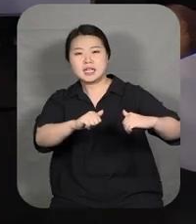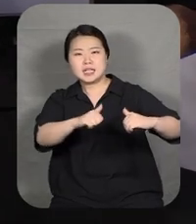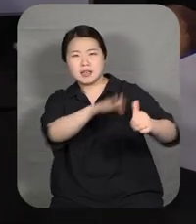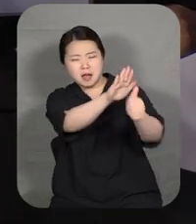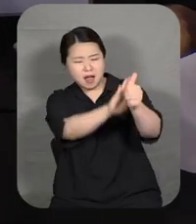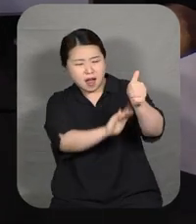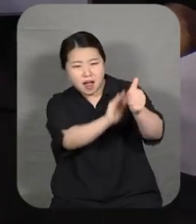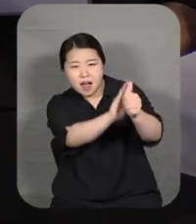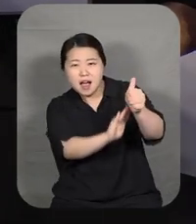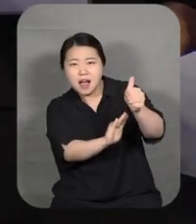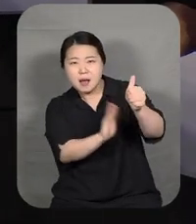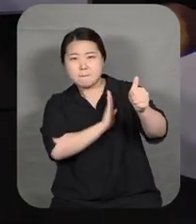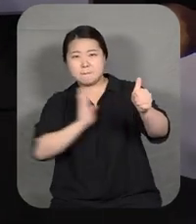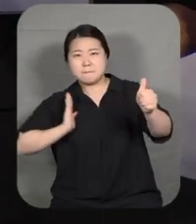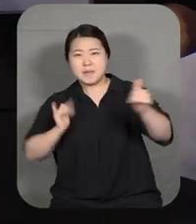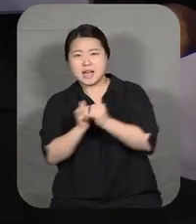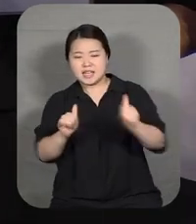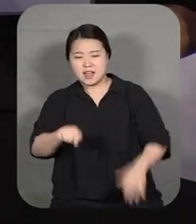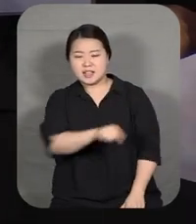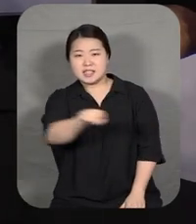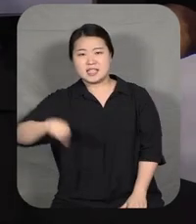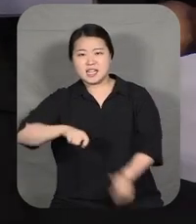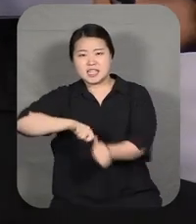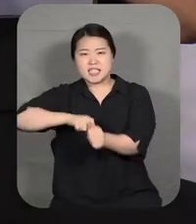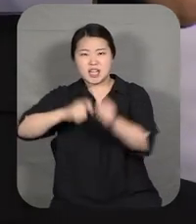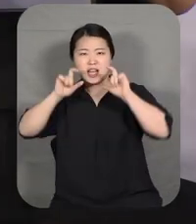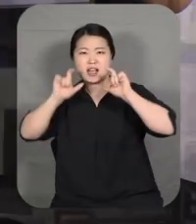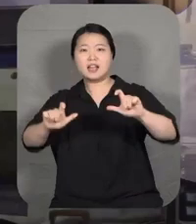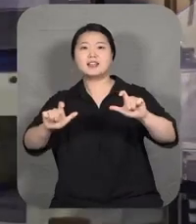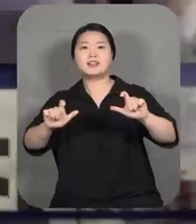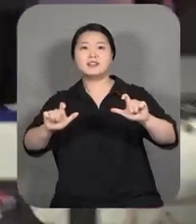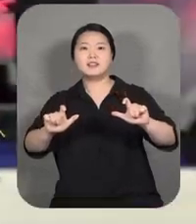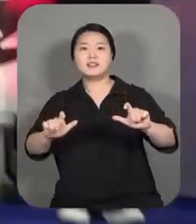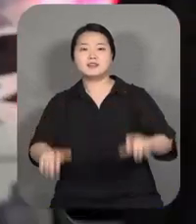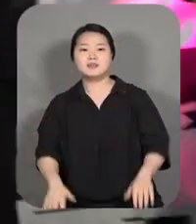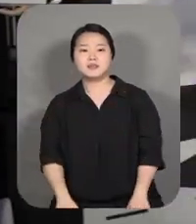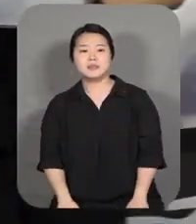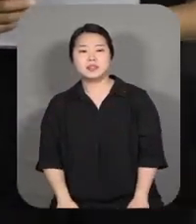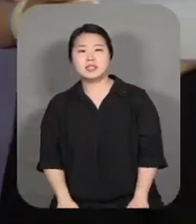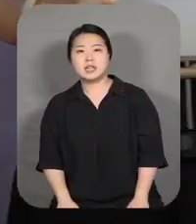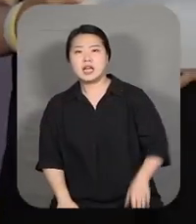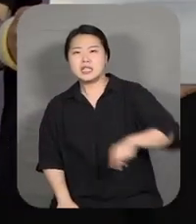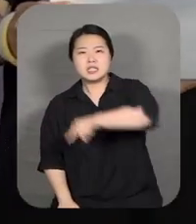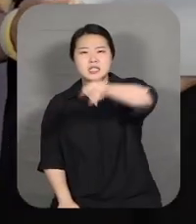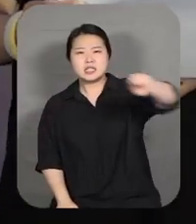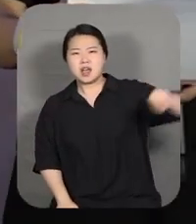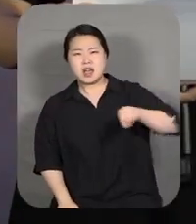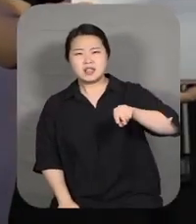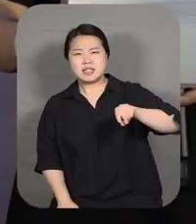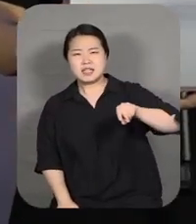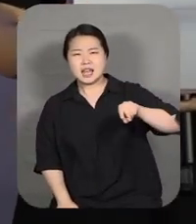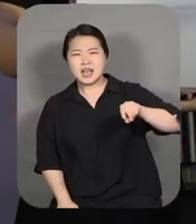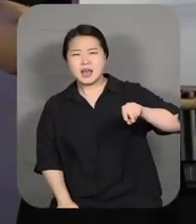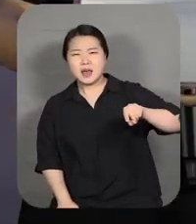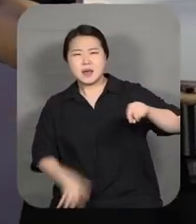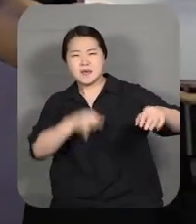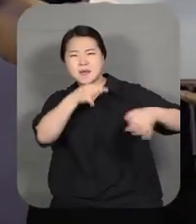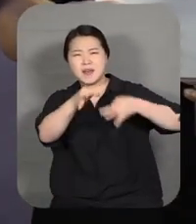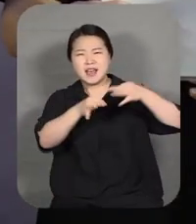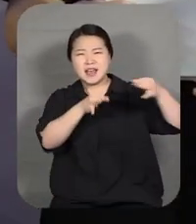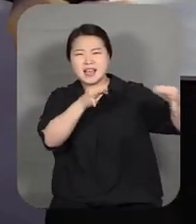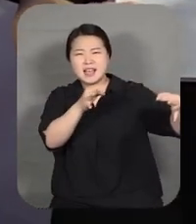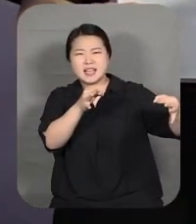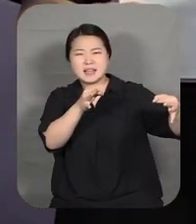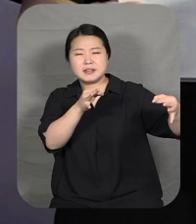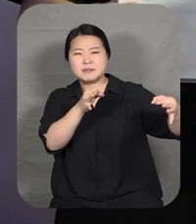된 반역자들을 처단하는 것! 저들의 비명소리는 누구에게도 들리지